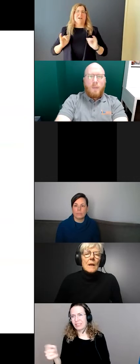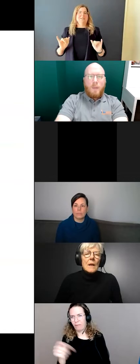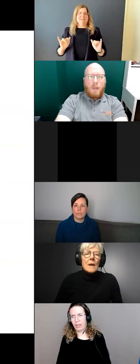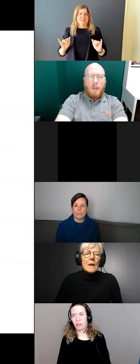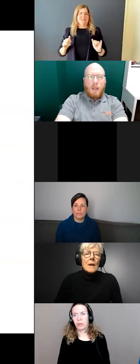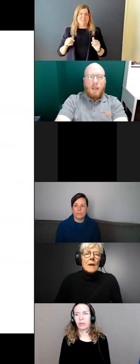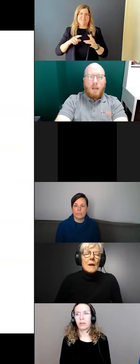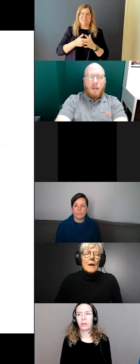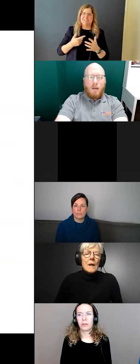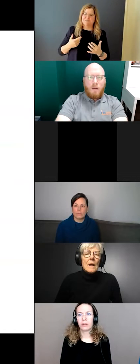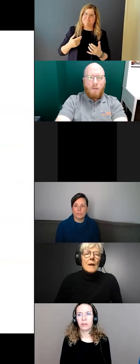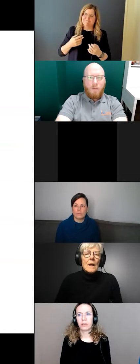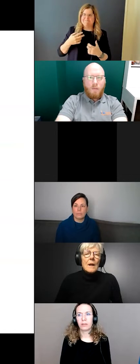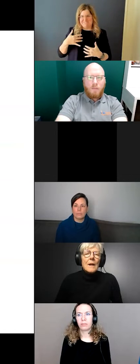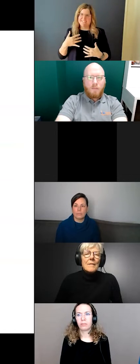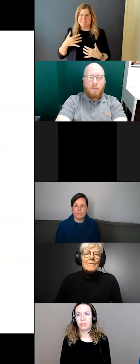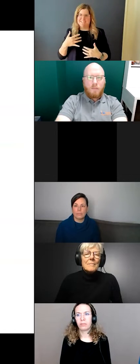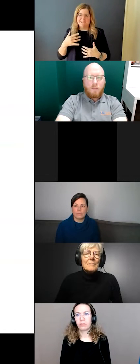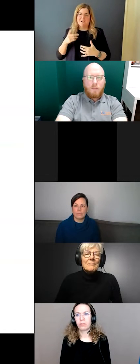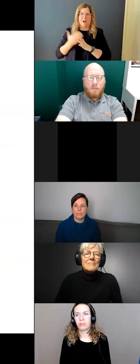de souligner.